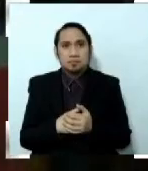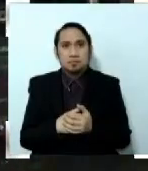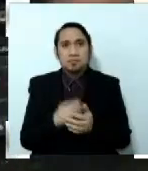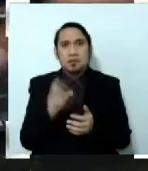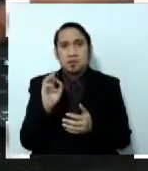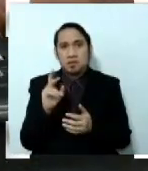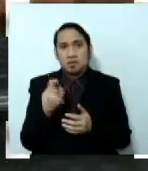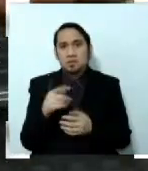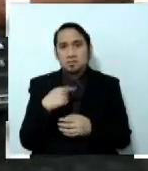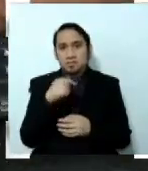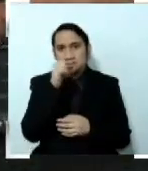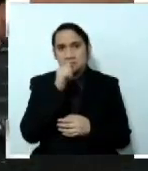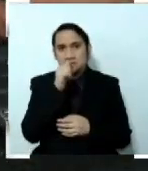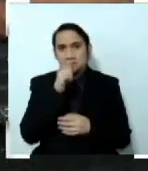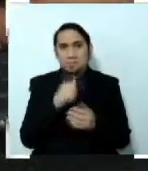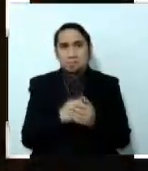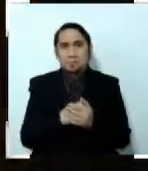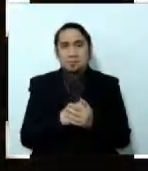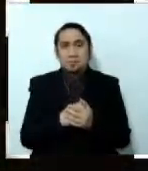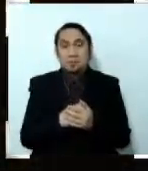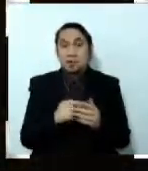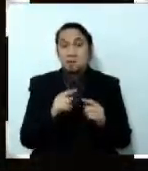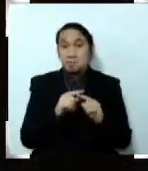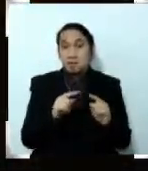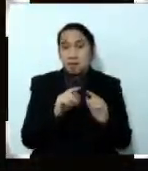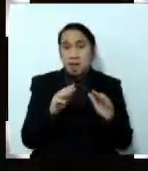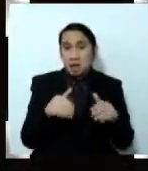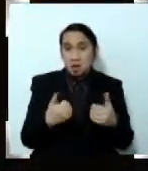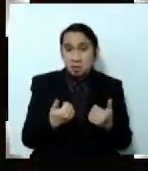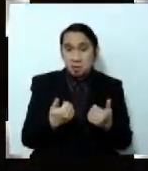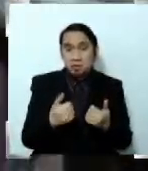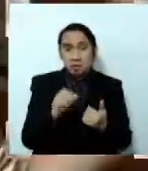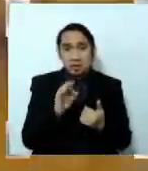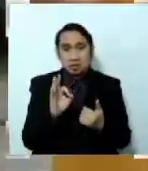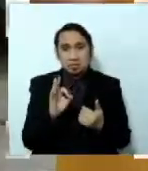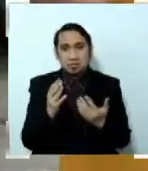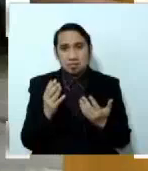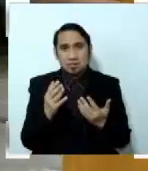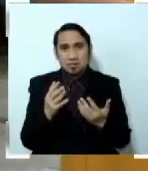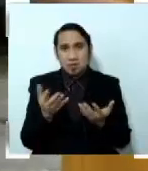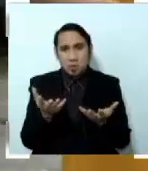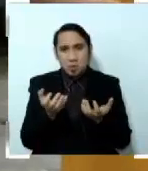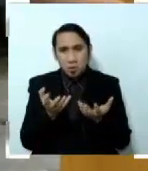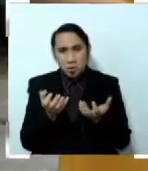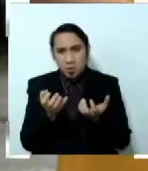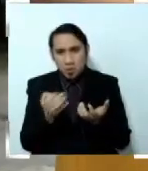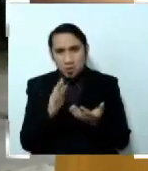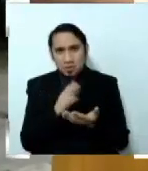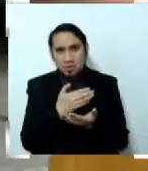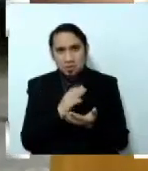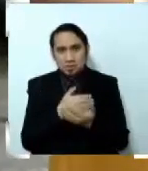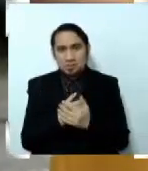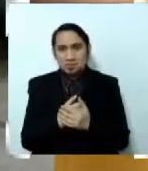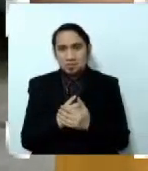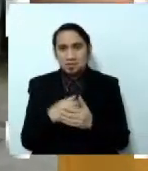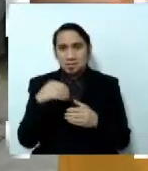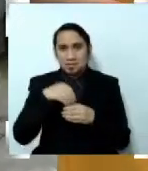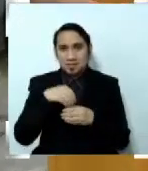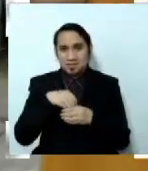Tiis-tiis na lang. Pero paano kung hindi na makapagtiis? Sa CR na lang kakanta.